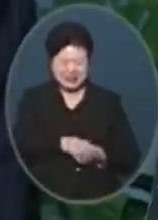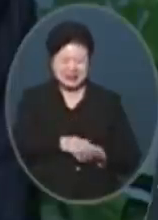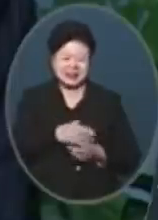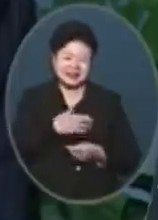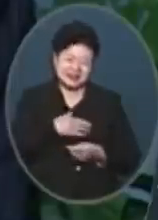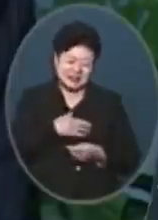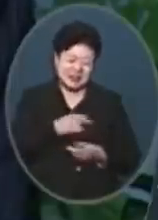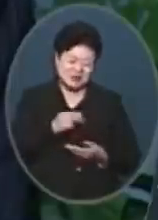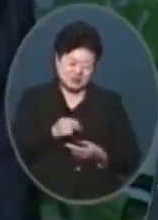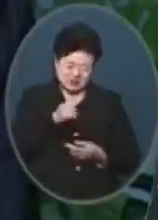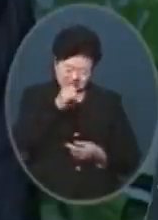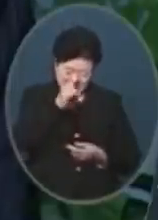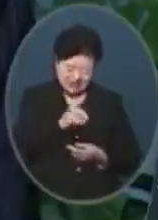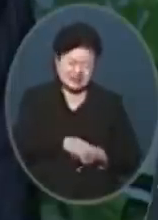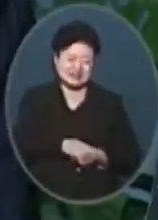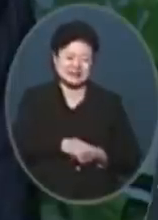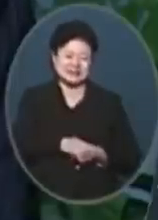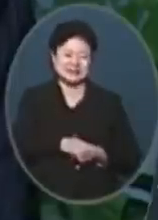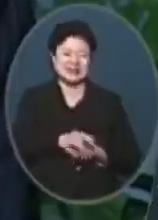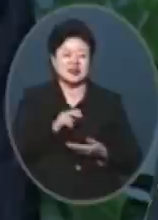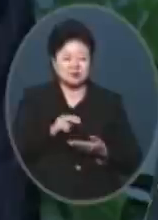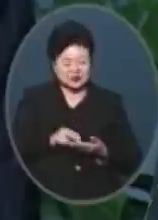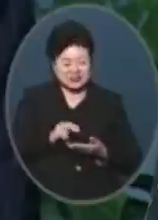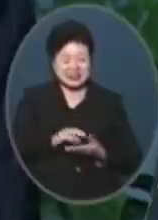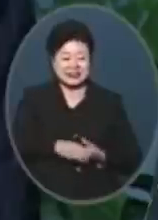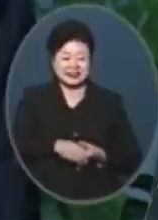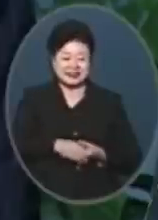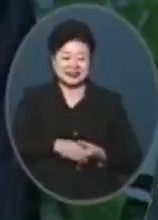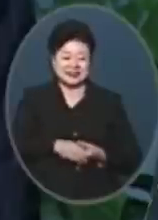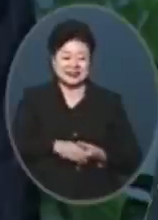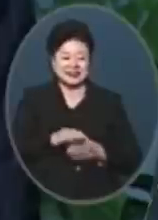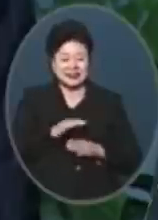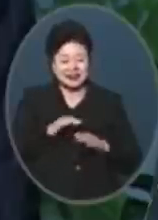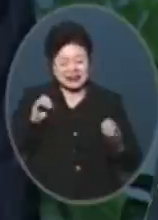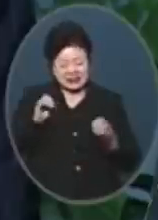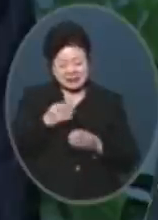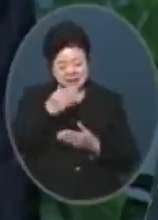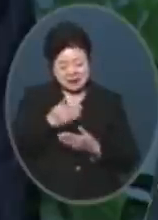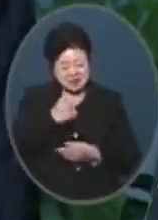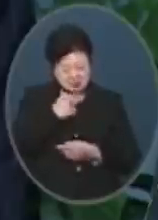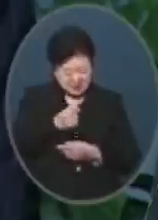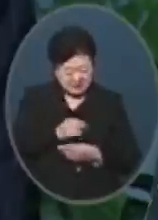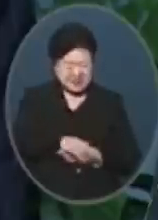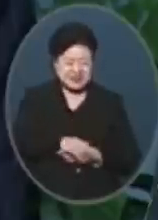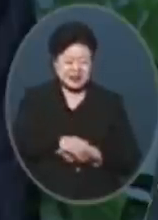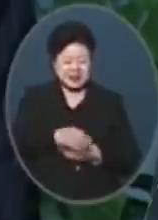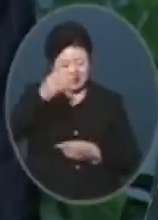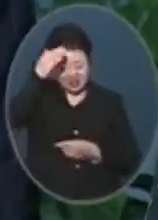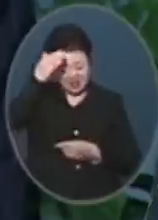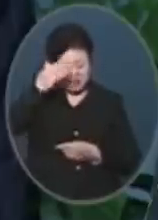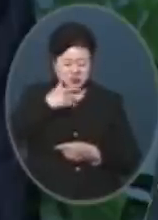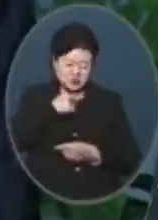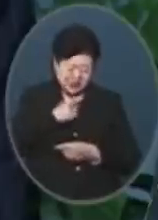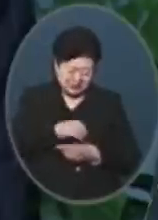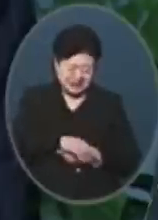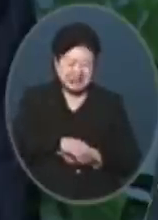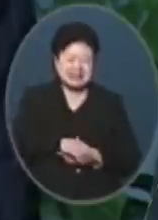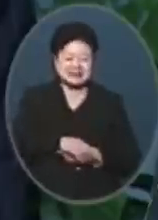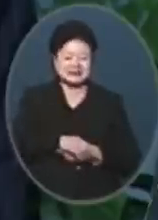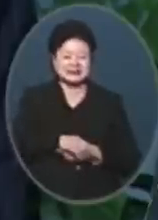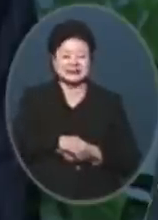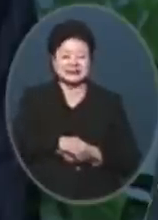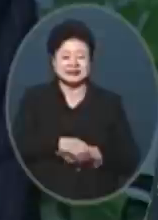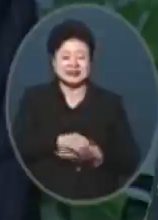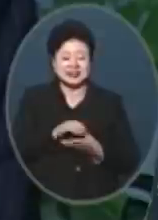나는 문제가 있는데 이 문제에 대한 해답을 얻어야 안수기도를 받아야 되는데